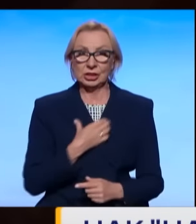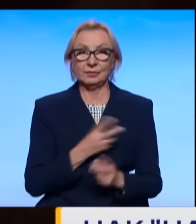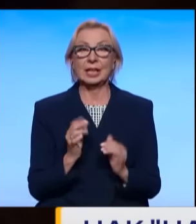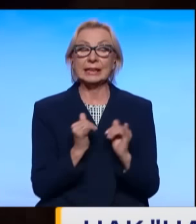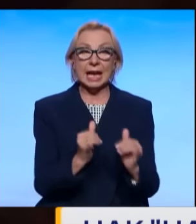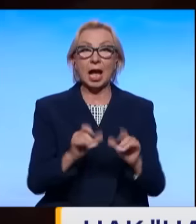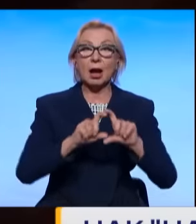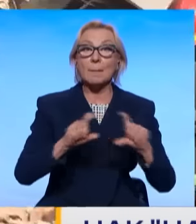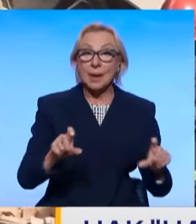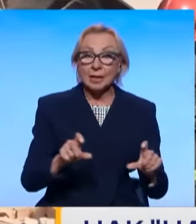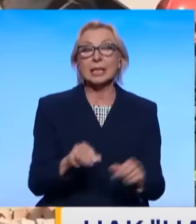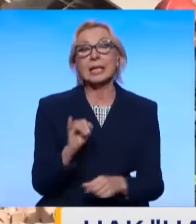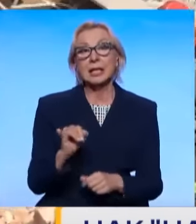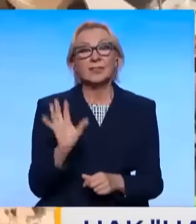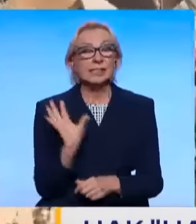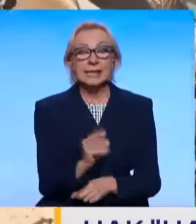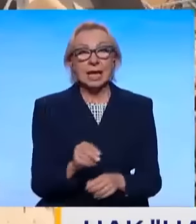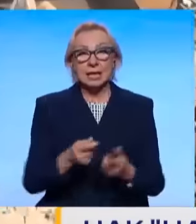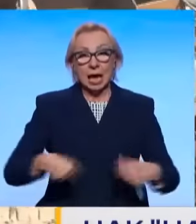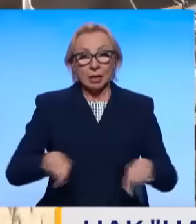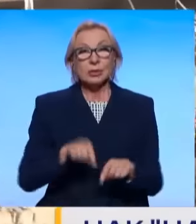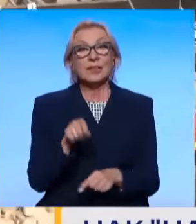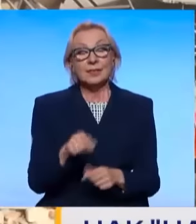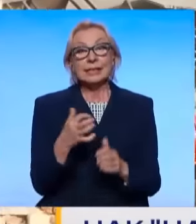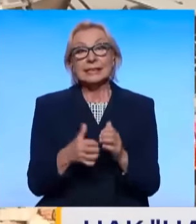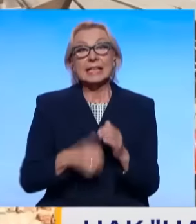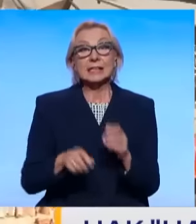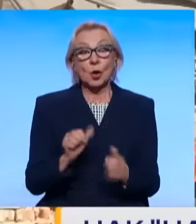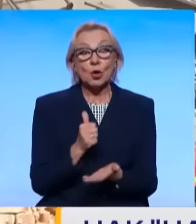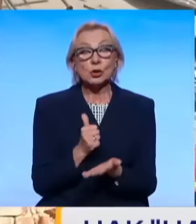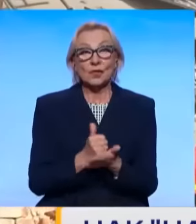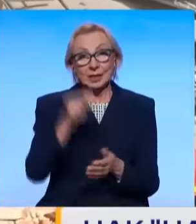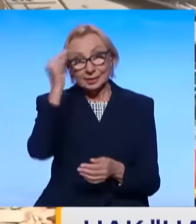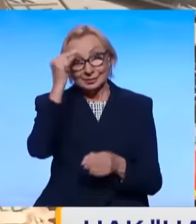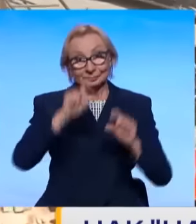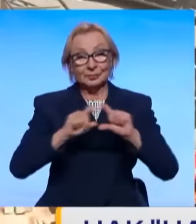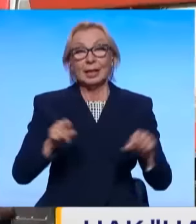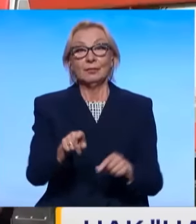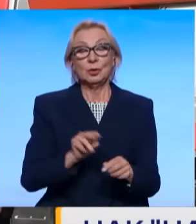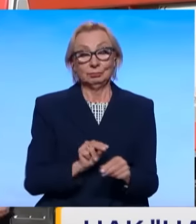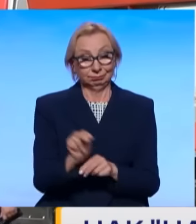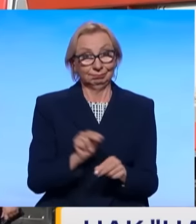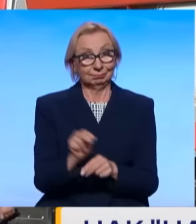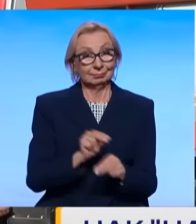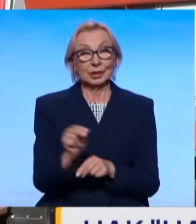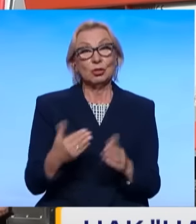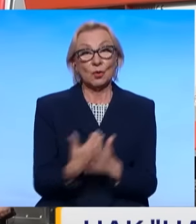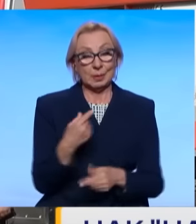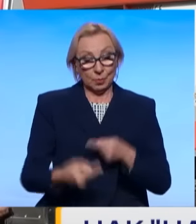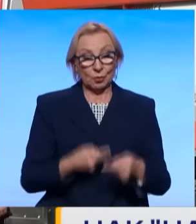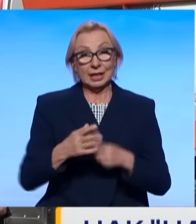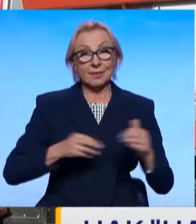і для усієї галузі. Він серед основних навчальних закладів, які готують нові покоління фахівців. Група